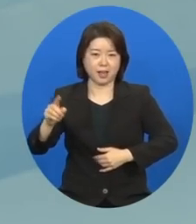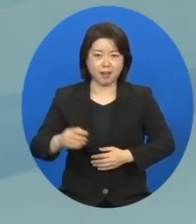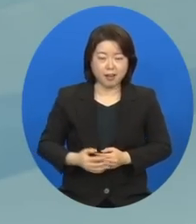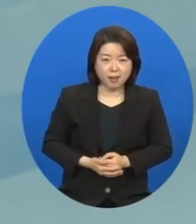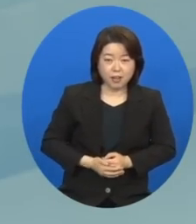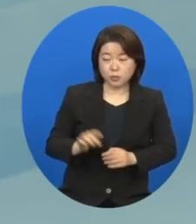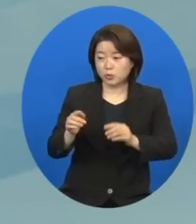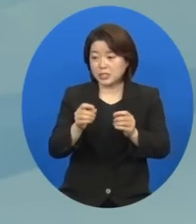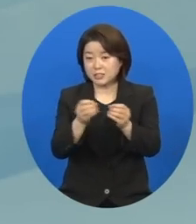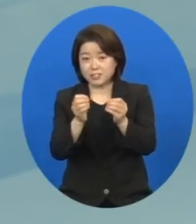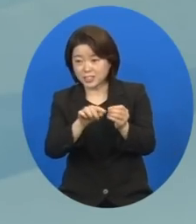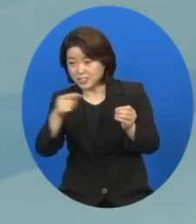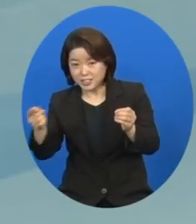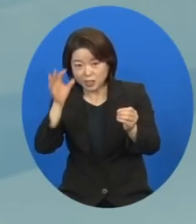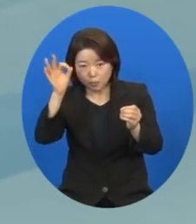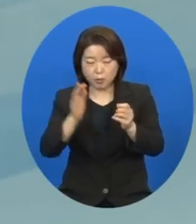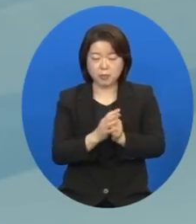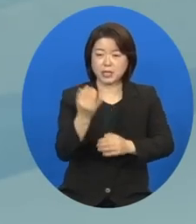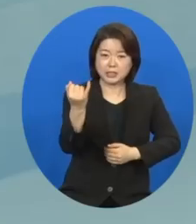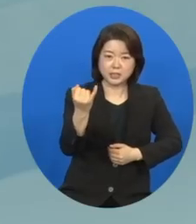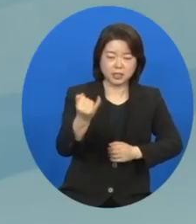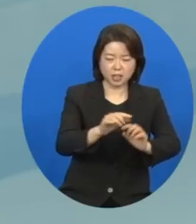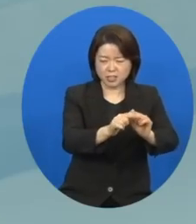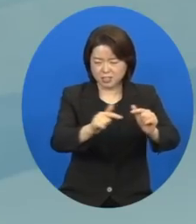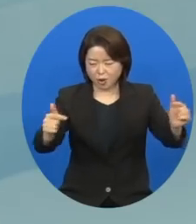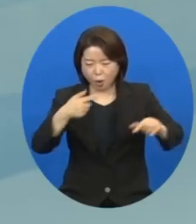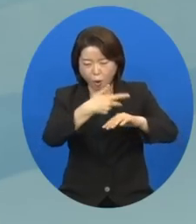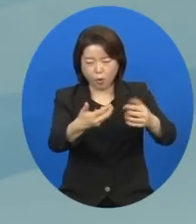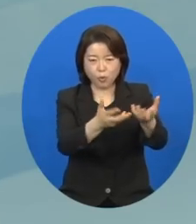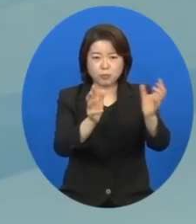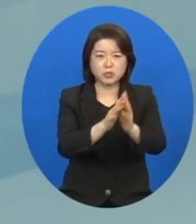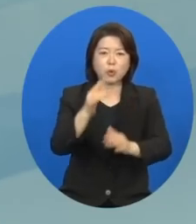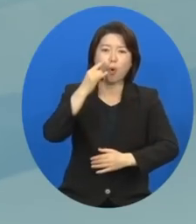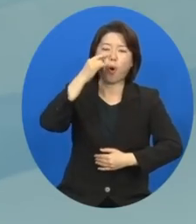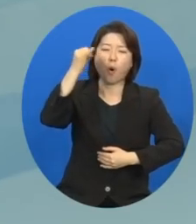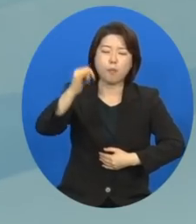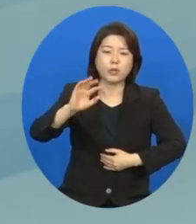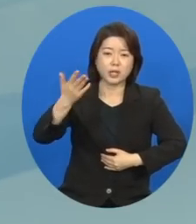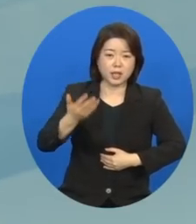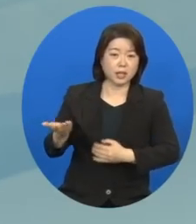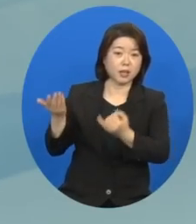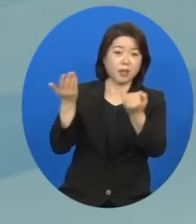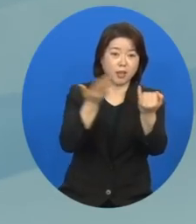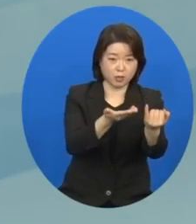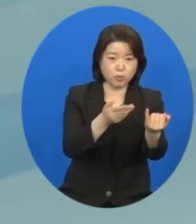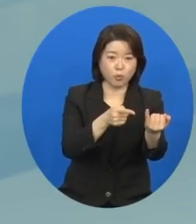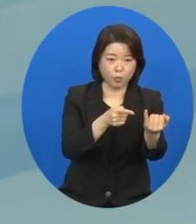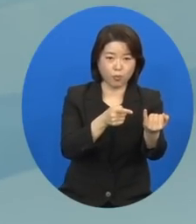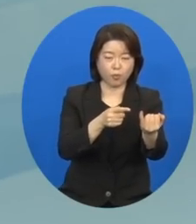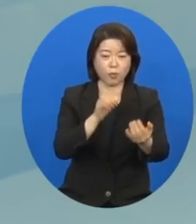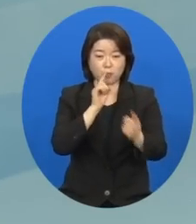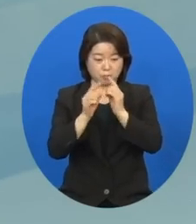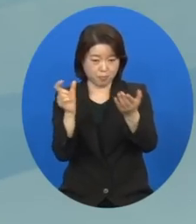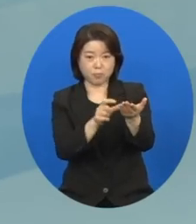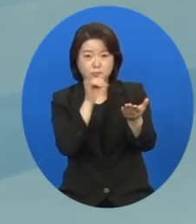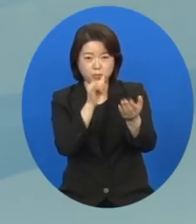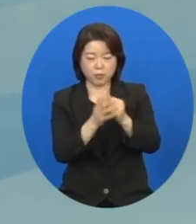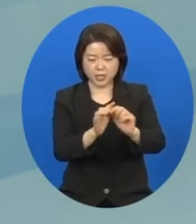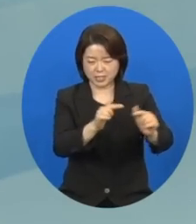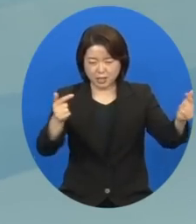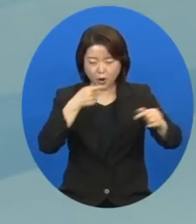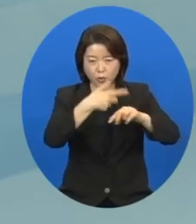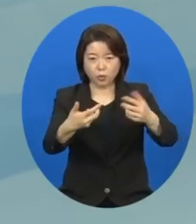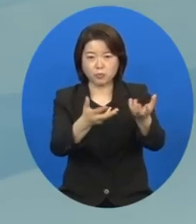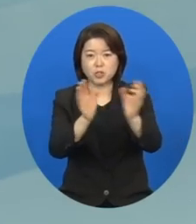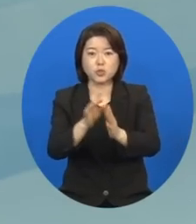뒤에 보시면 그녀를 여러 민족의 어머니가 되게 하려 하리니 라고 되어 있습니다. 여러 민족들의